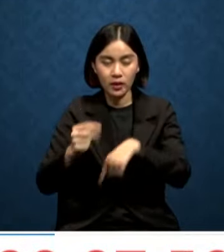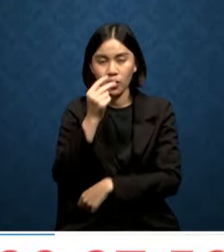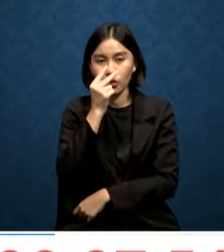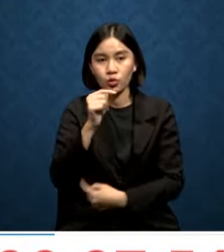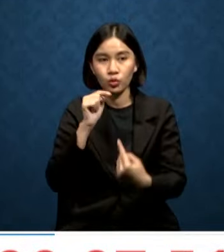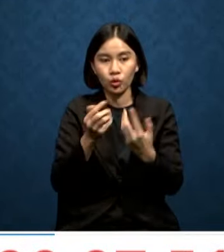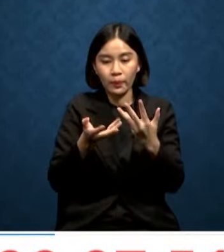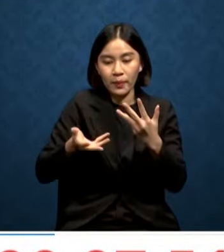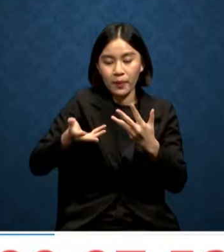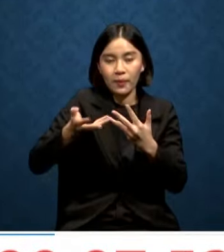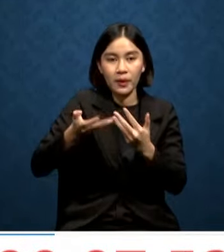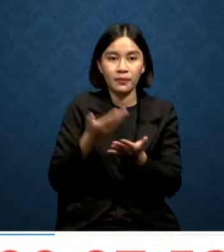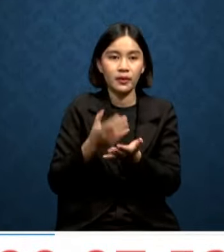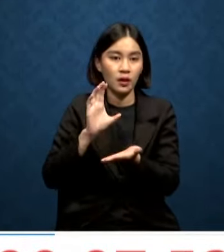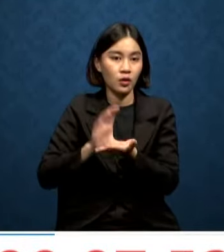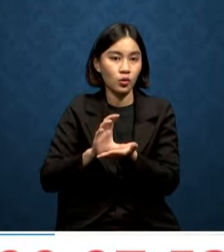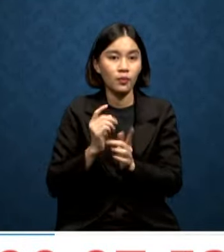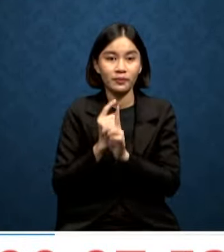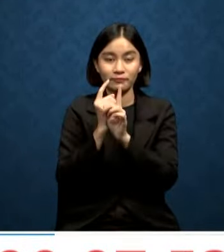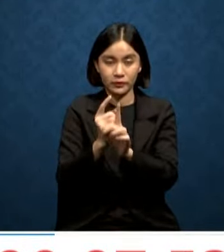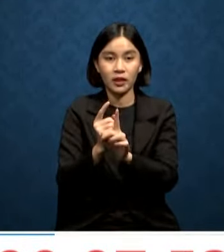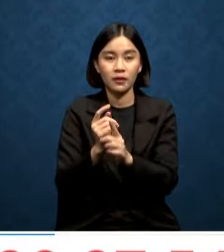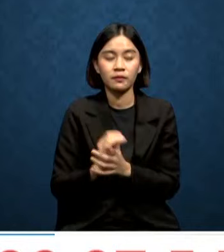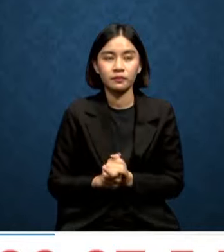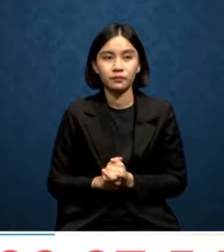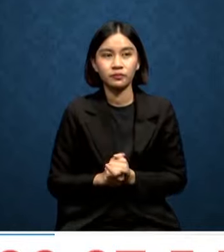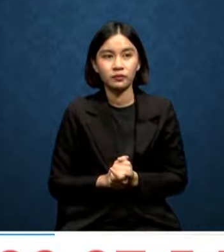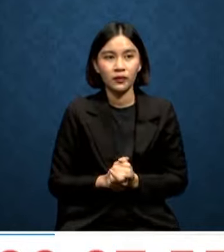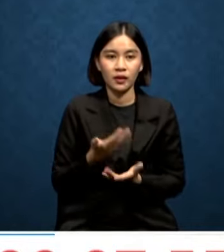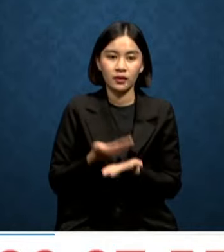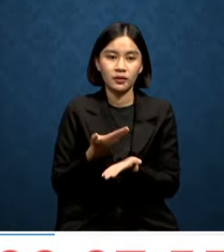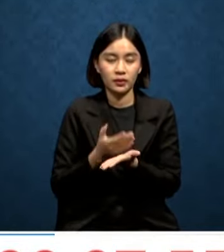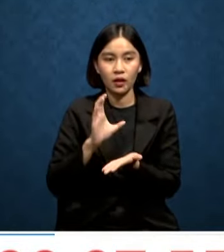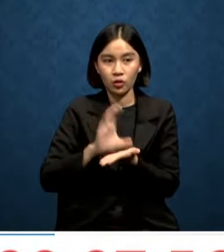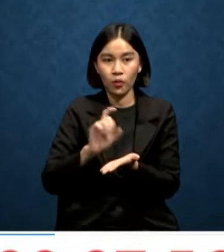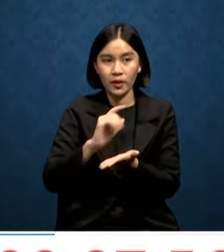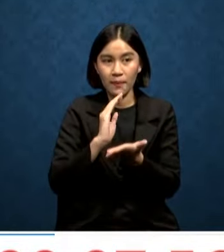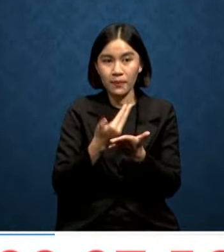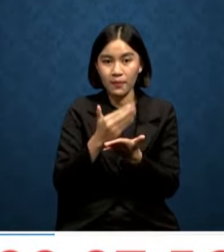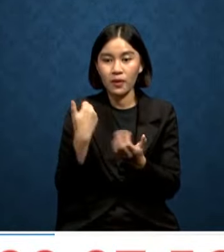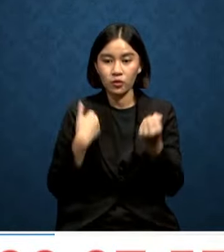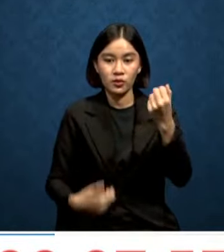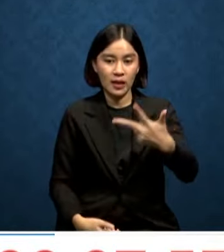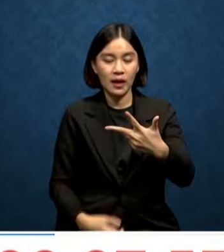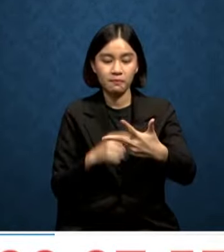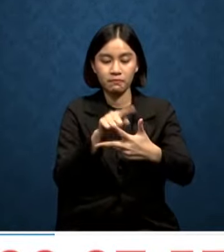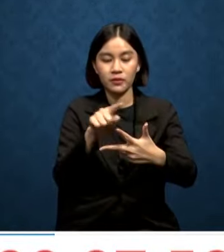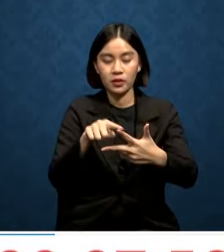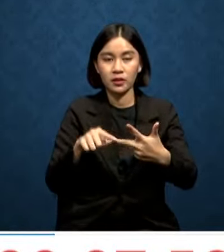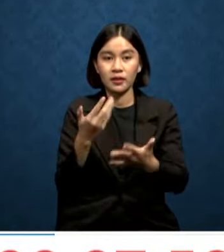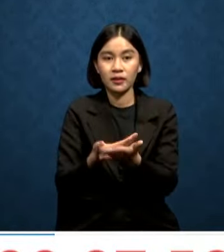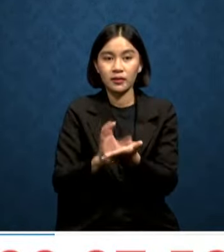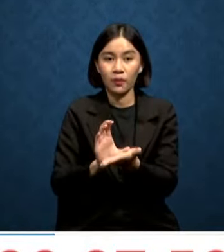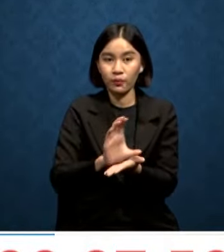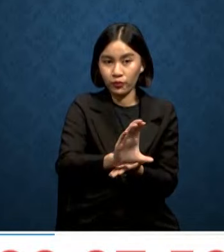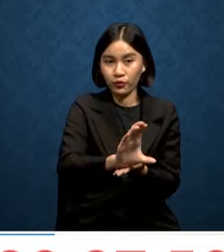ขยับเพิ่มขึ้นของงบประมาณเนี่ยก็เป็นไปตามสัดส่วนนะครับงบประมาณมันแบ่งไป3ส่วนครับสำหรับเงินอุดหนุนให้กับ